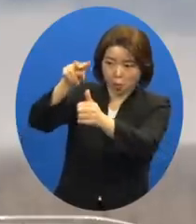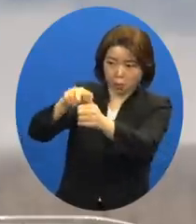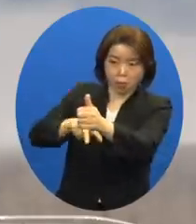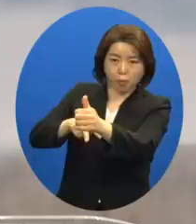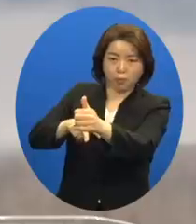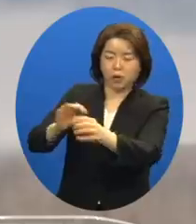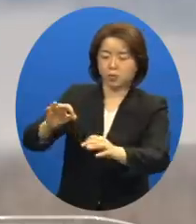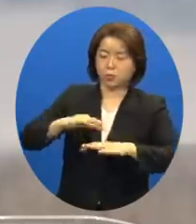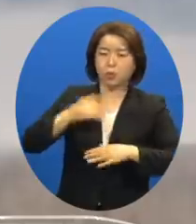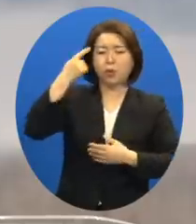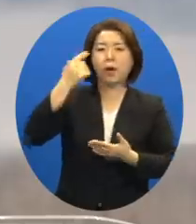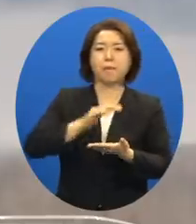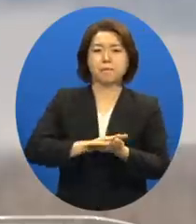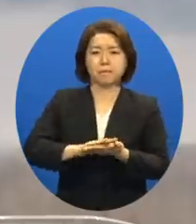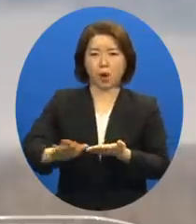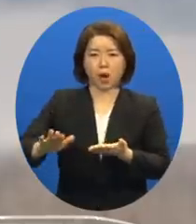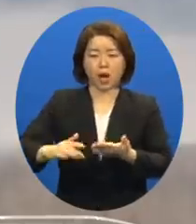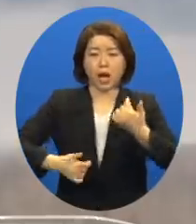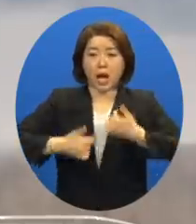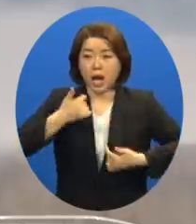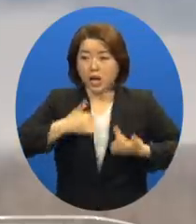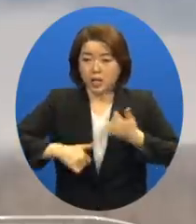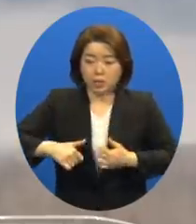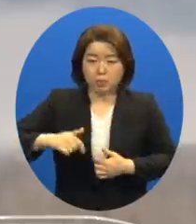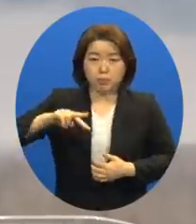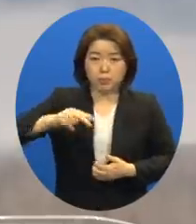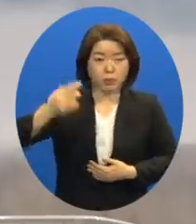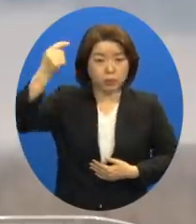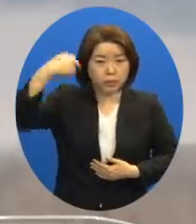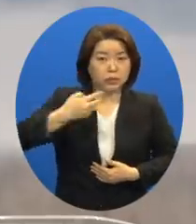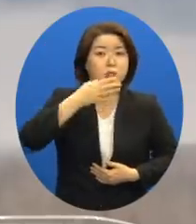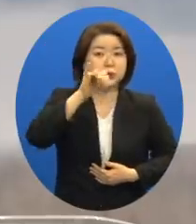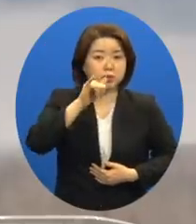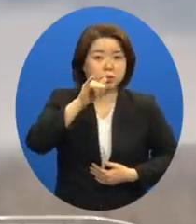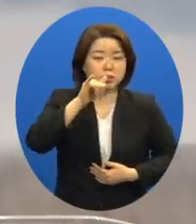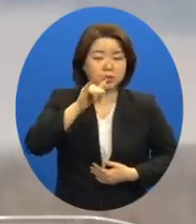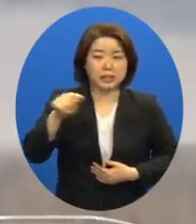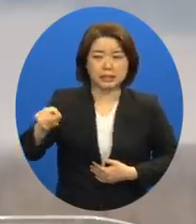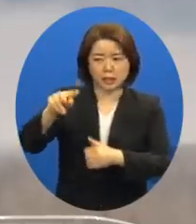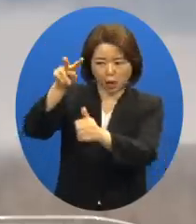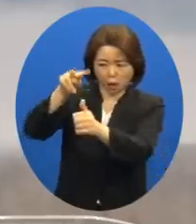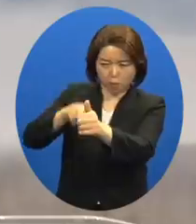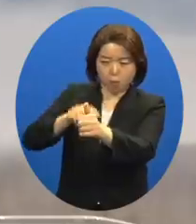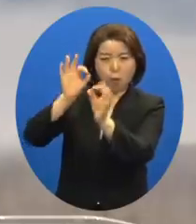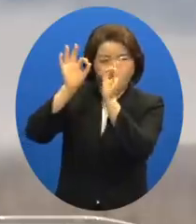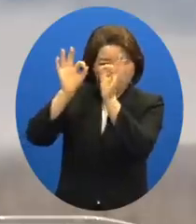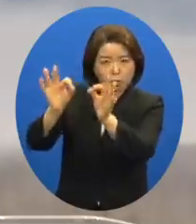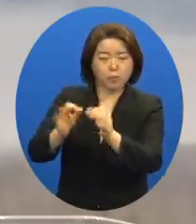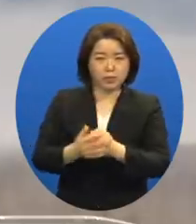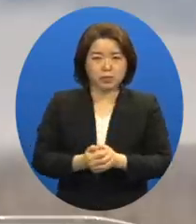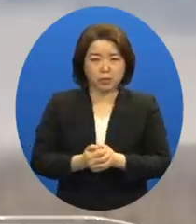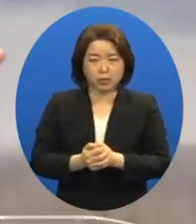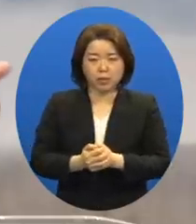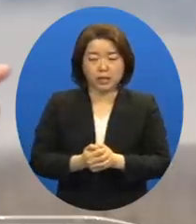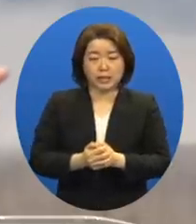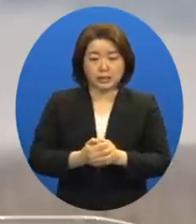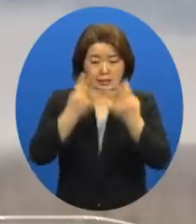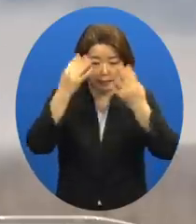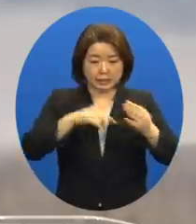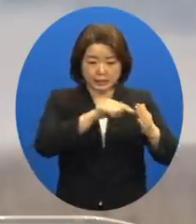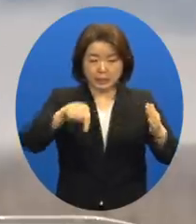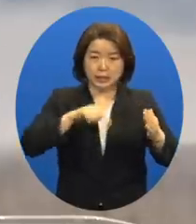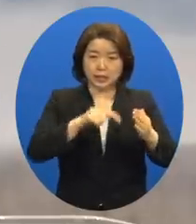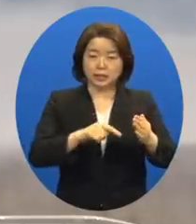느껴지는 놀라운 평안, 기쁨조차 느껴질 정도의 그 목사님의 모습을 보면서 그 감옥에 있는